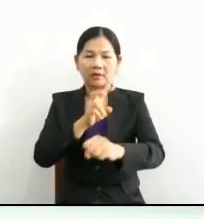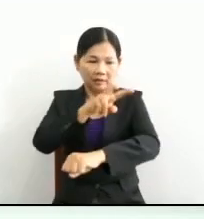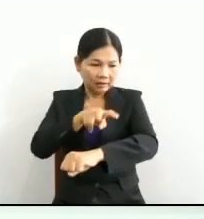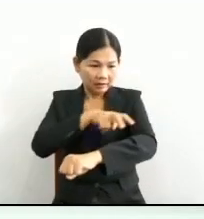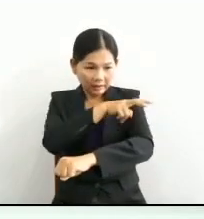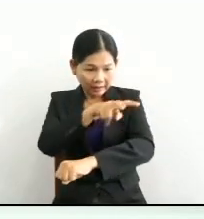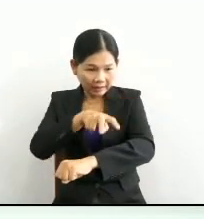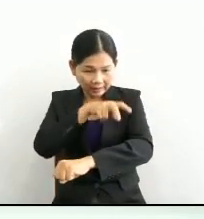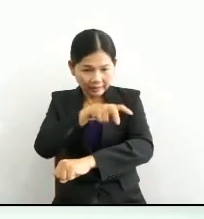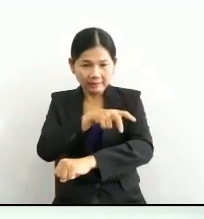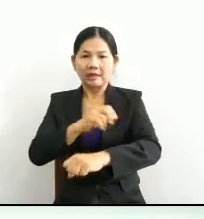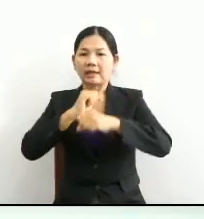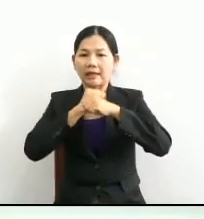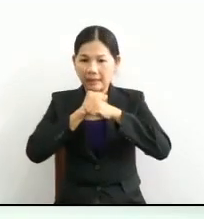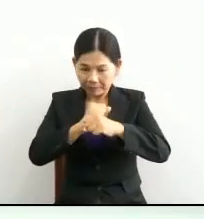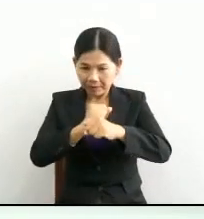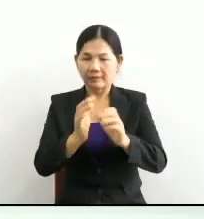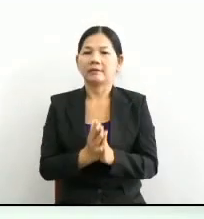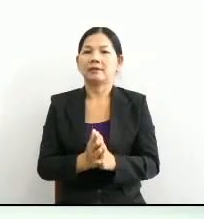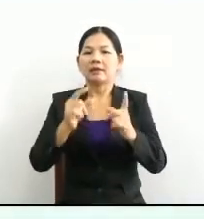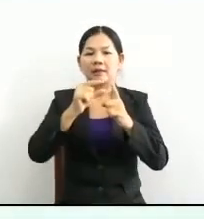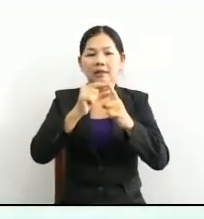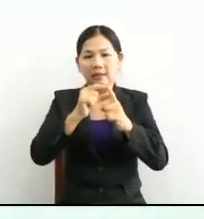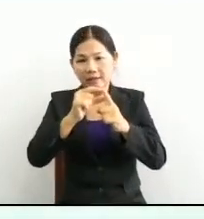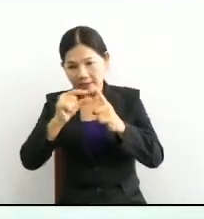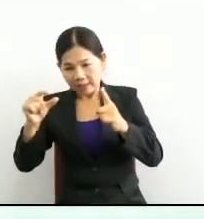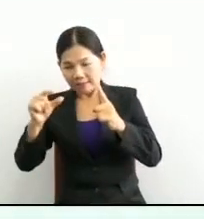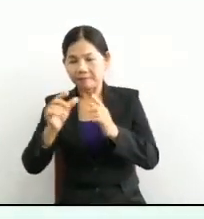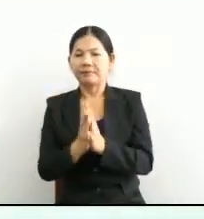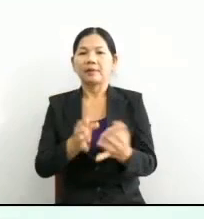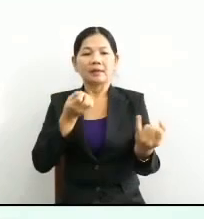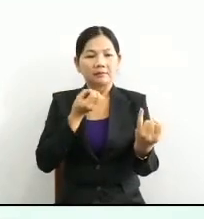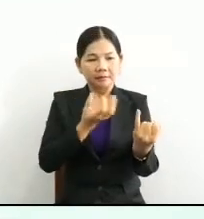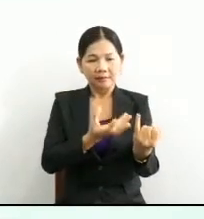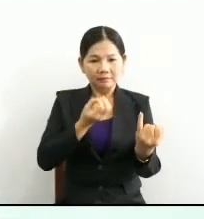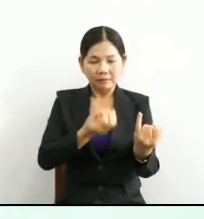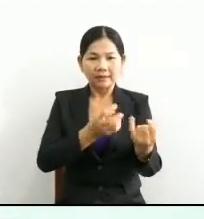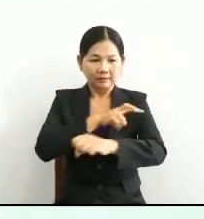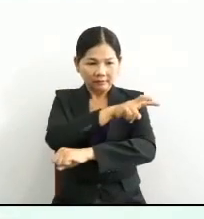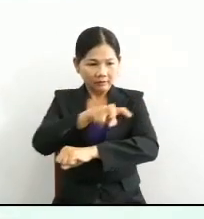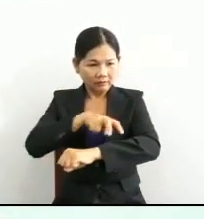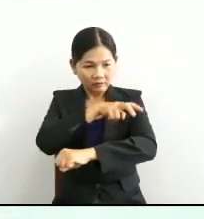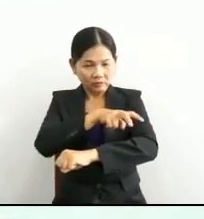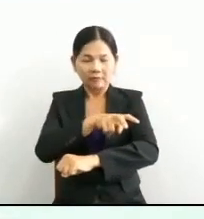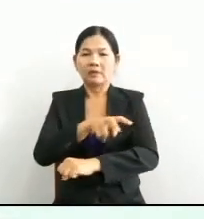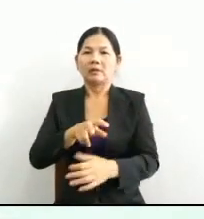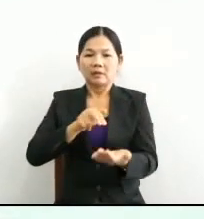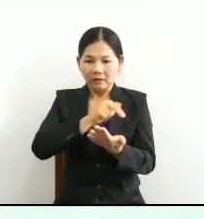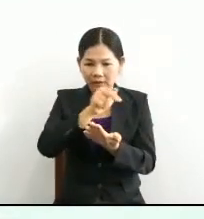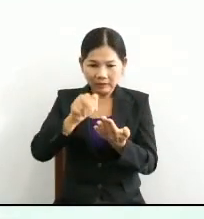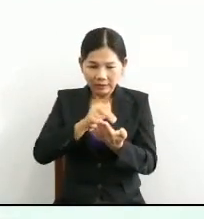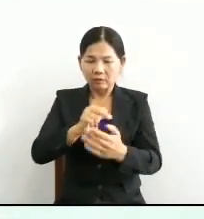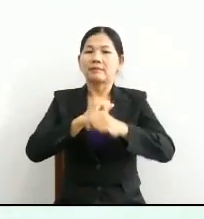thai đã xa thả bị chỉ kỳ rìa sát miên này thả trình trầm bệnh bạch thai tốn nâng